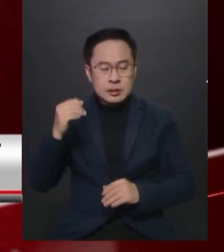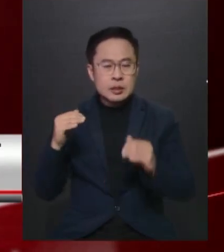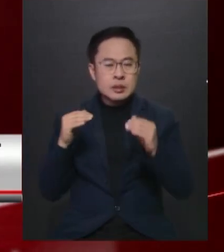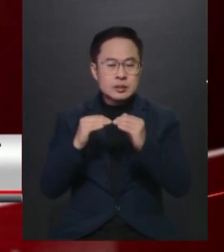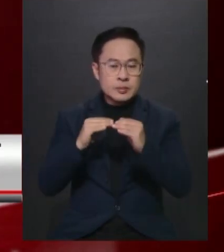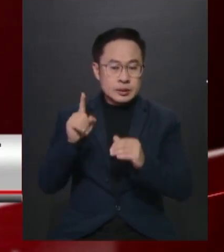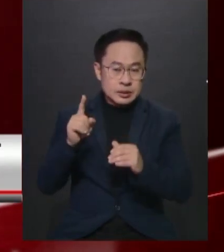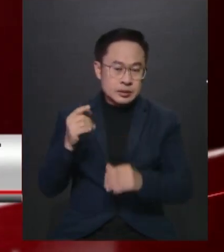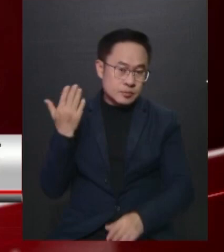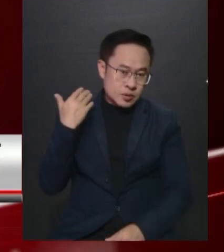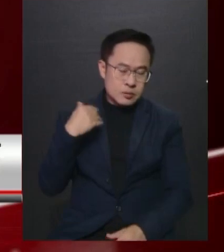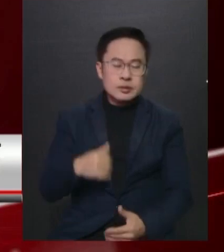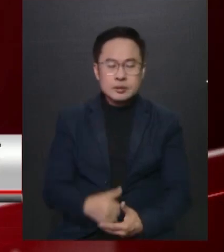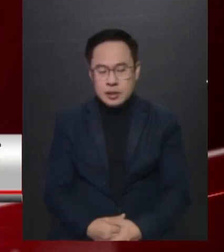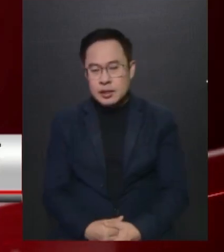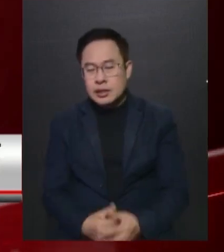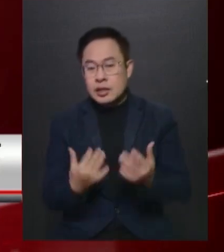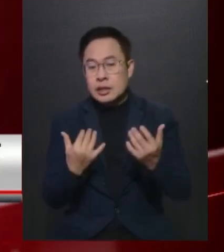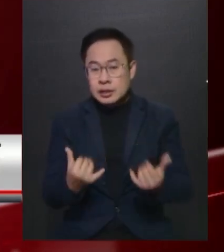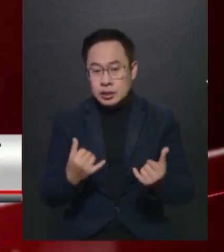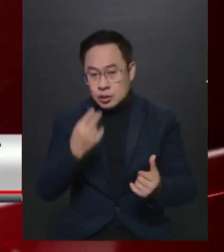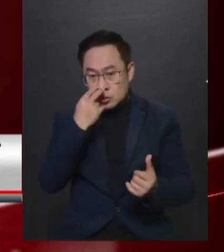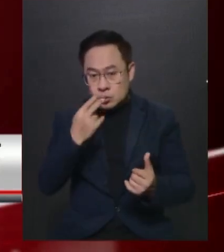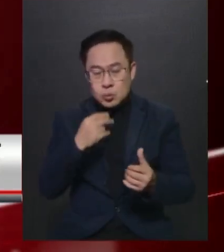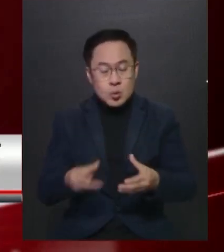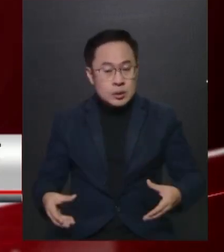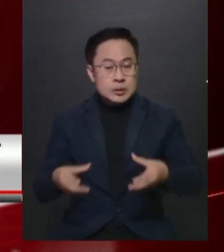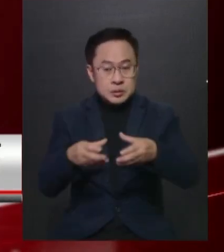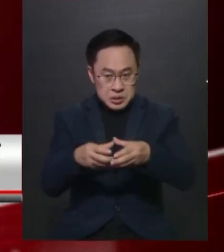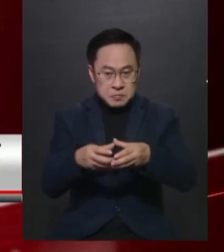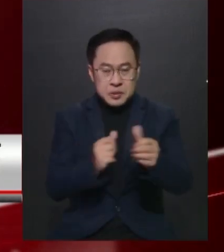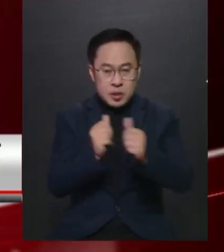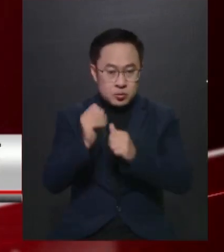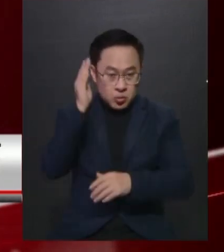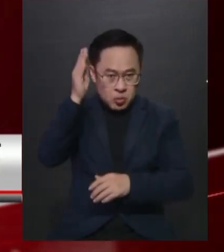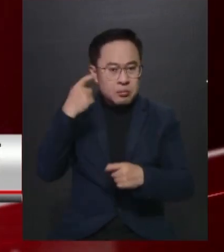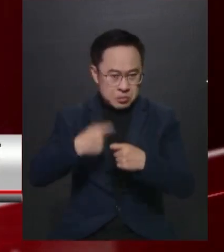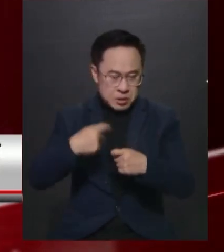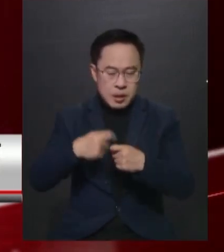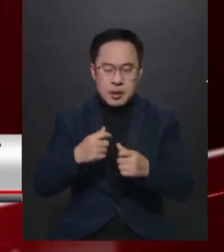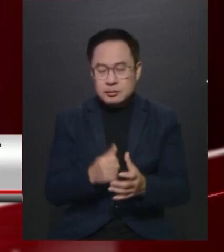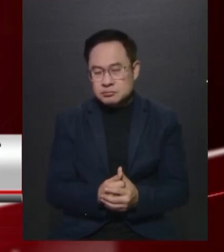พราะว่าในเกมต่อจากนี้มันมีแต่เกมมหาโหดทั้งนั้นนะ มันลองทีมไม่ได้แล้ว ใ